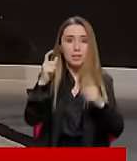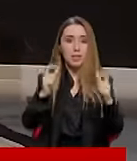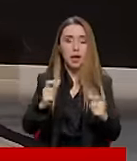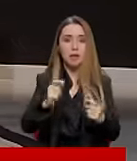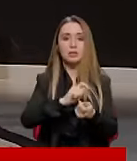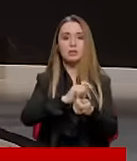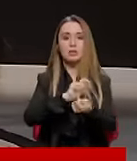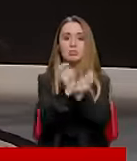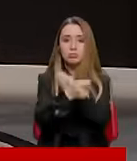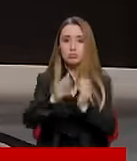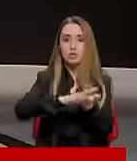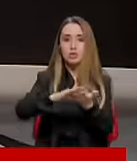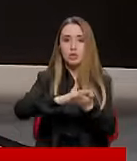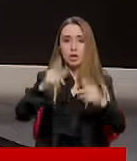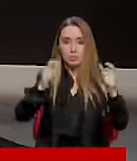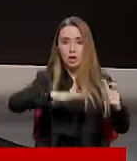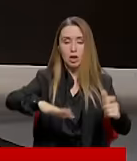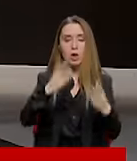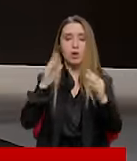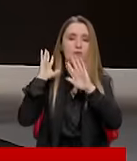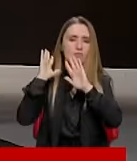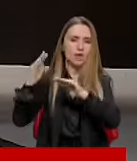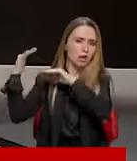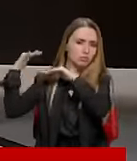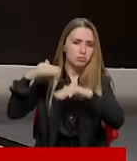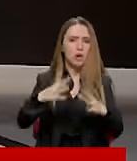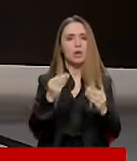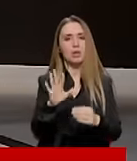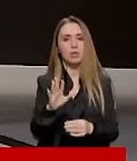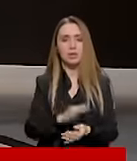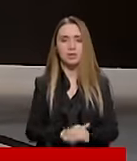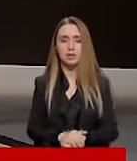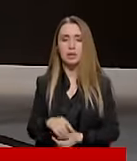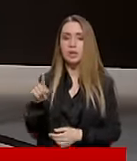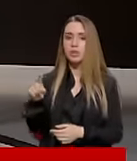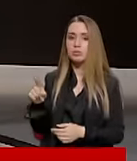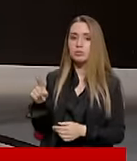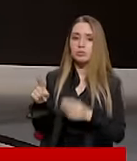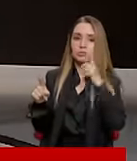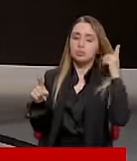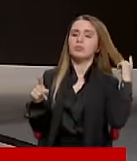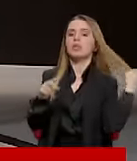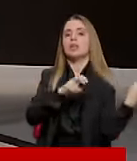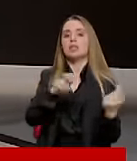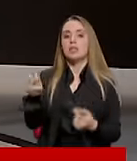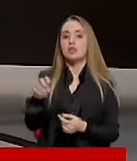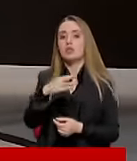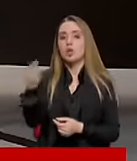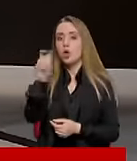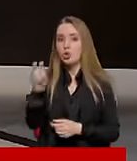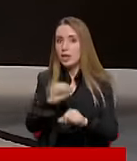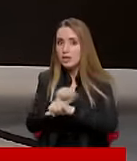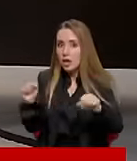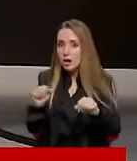Rekreasyon oranı olarak mutlaka oraya çok gelen giden olacaktır her lokasyondan Z Eee 800 milyon dolar